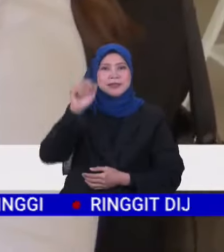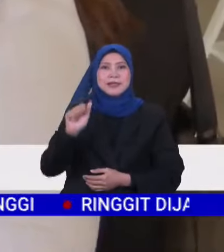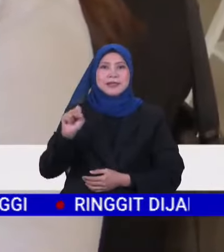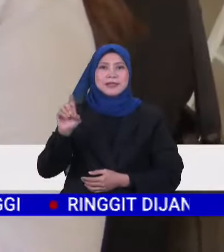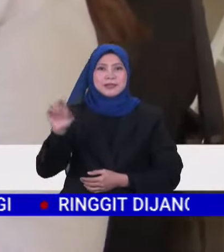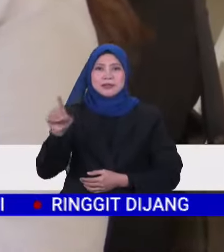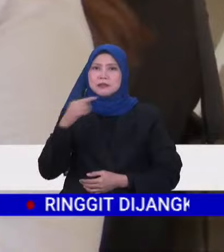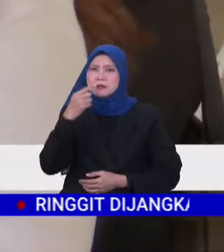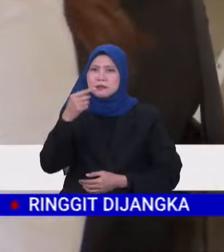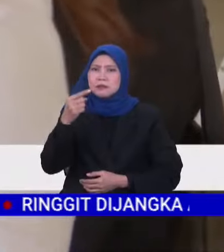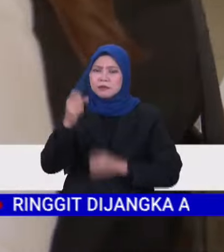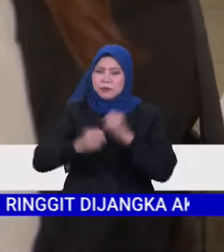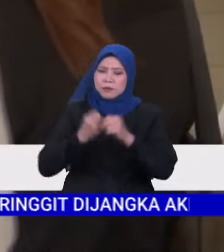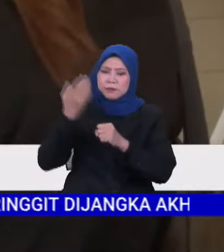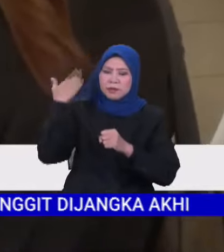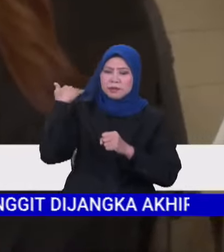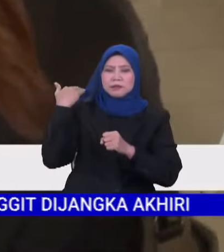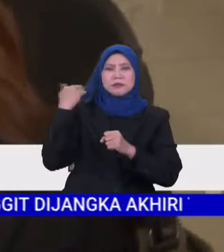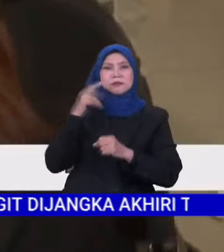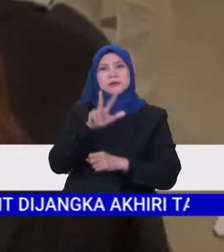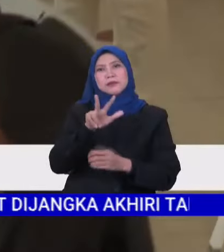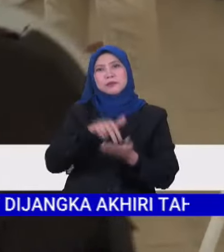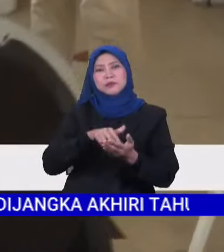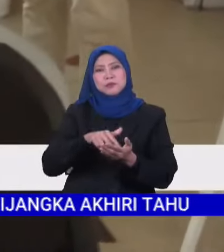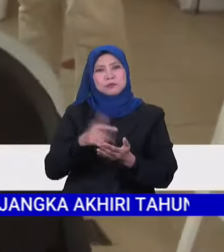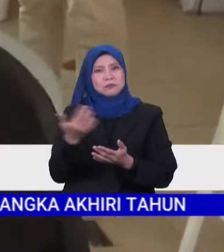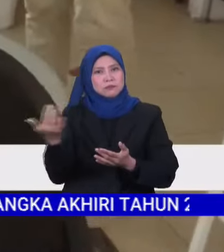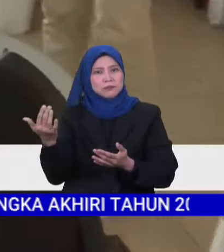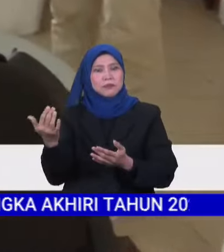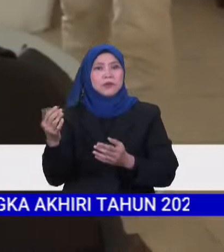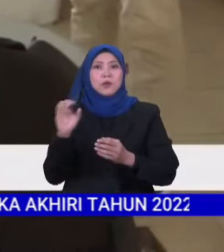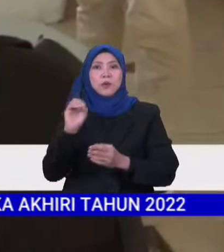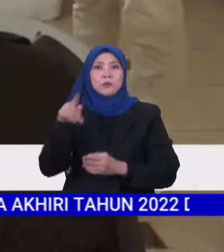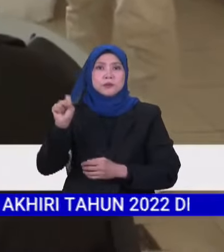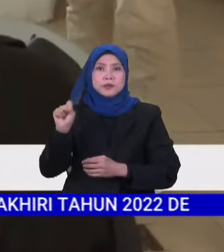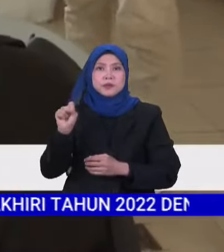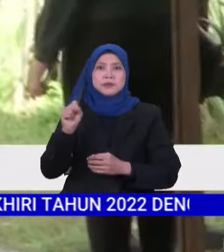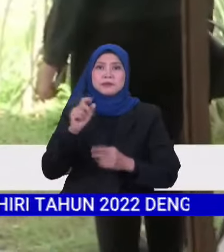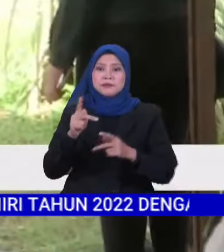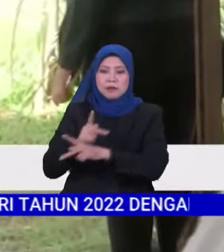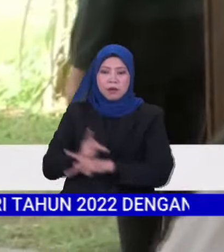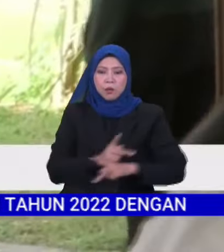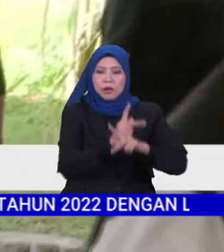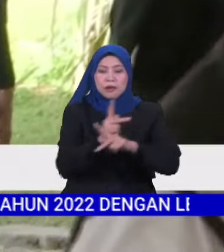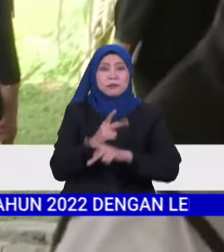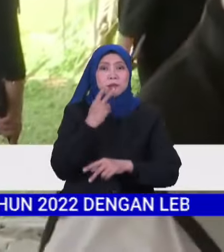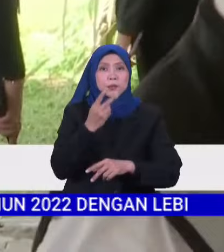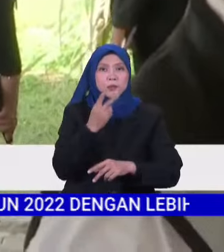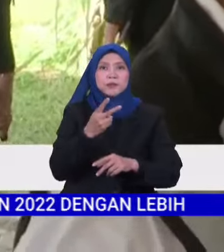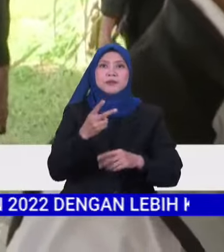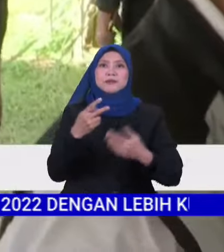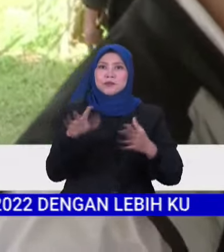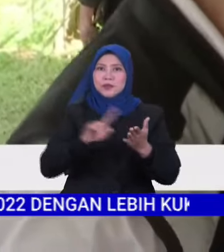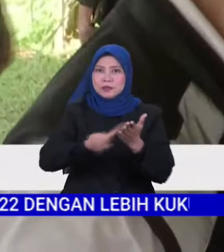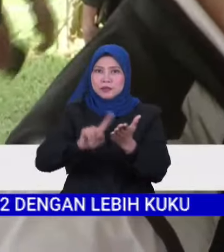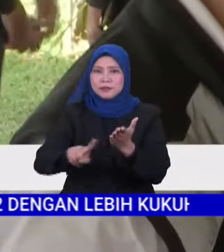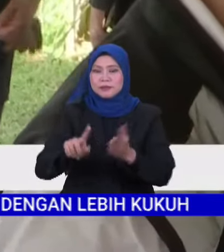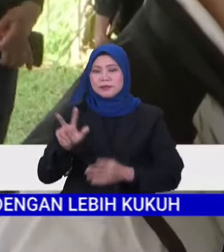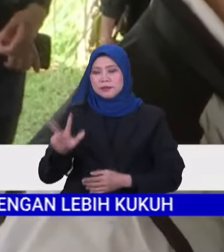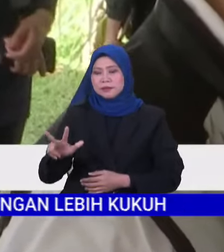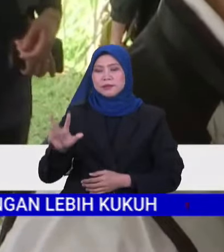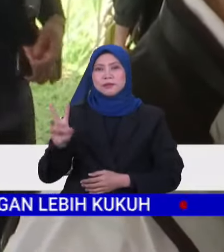tahun lepas saja sebanyak 3749 operasi kaulan tembakau telah dijalankan dan